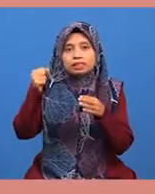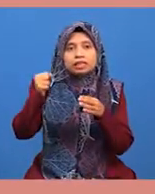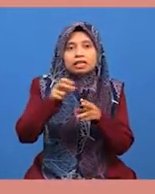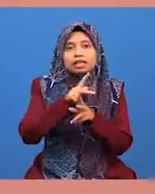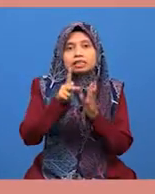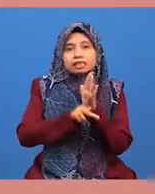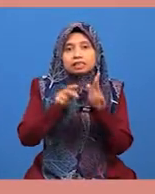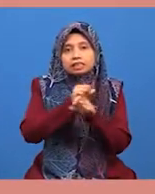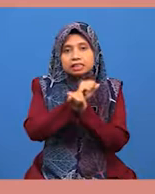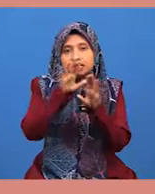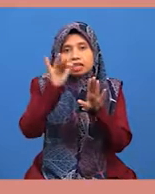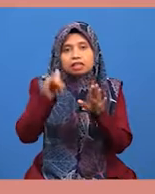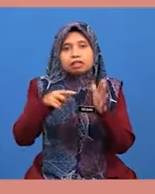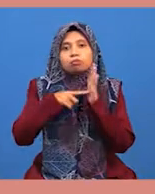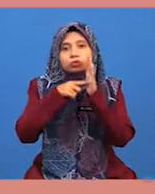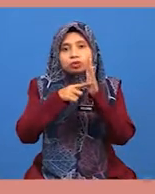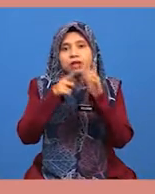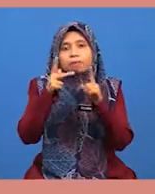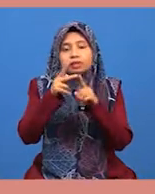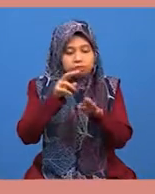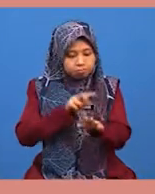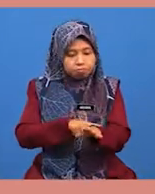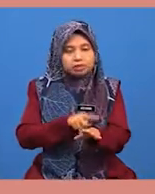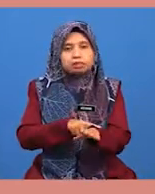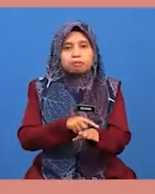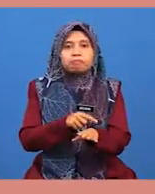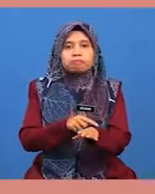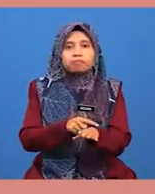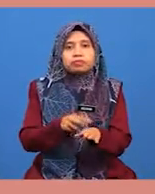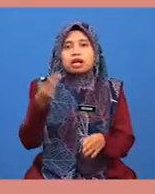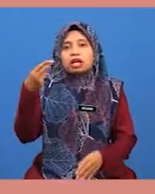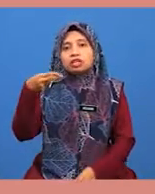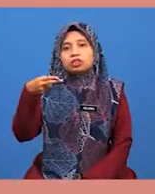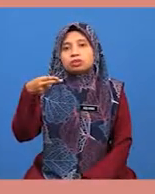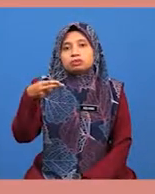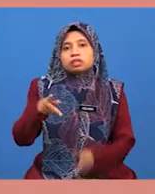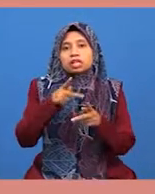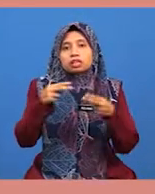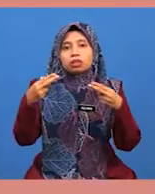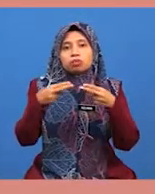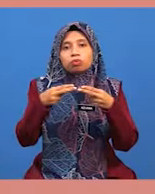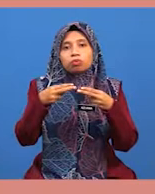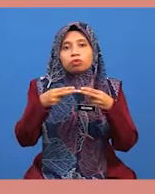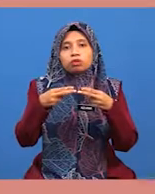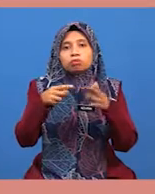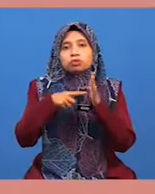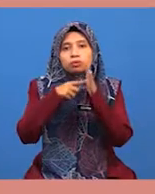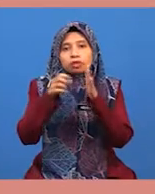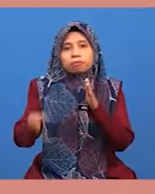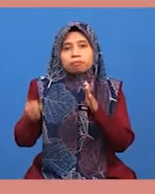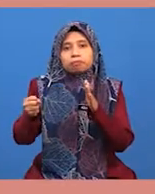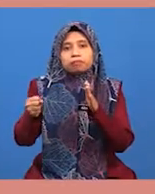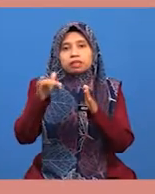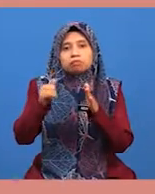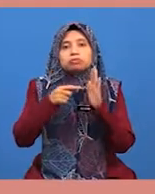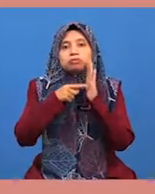pancangan keterangan yang merujuk kepada masa. H. Kata hubung pancangan keterangan